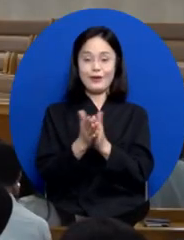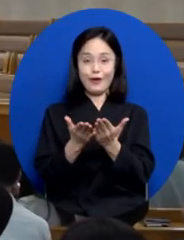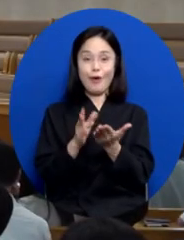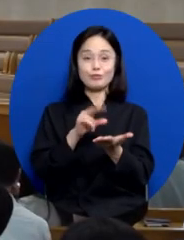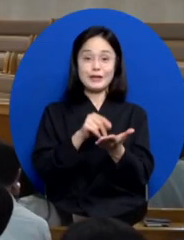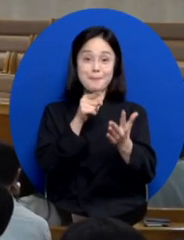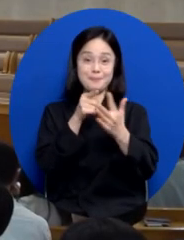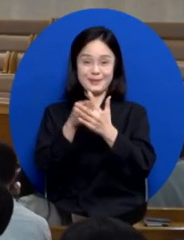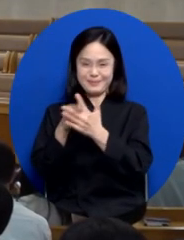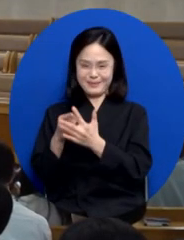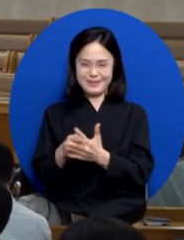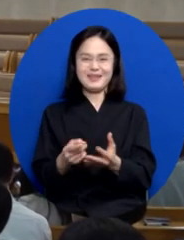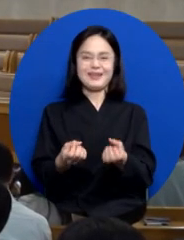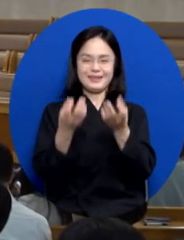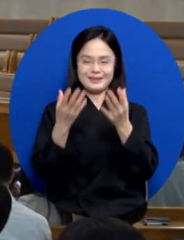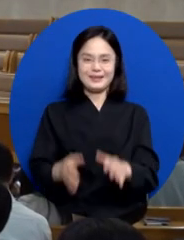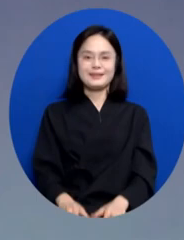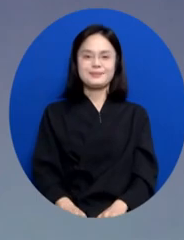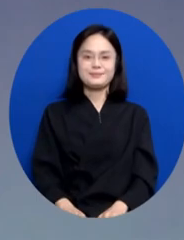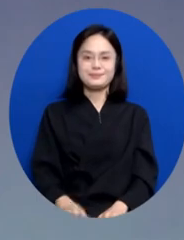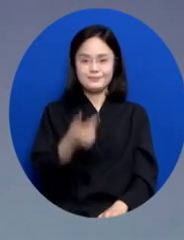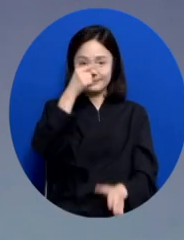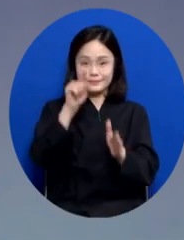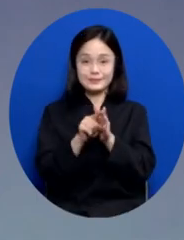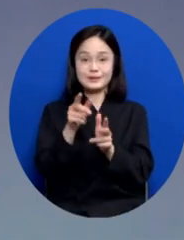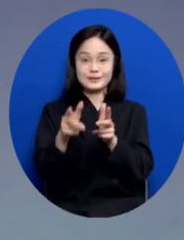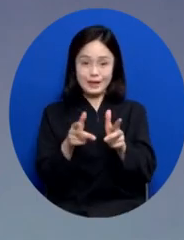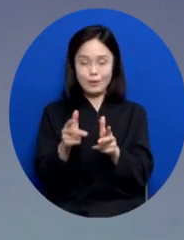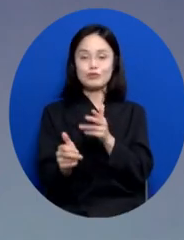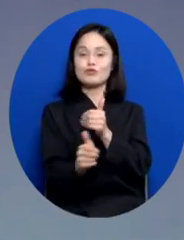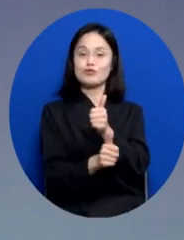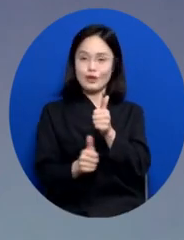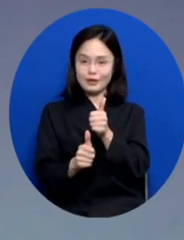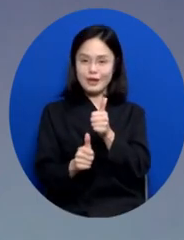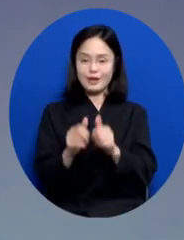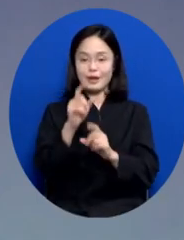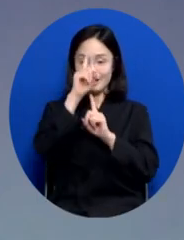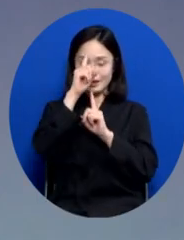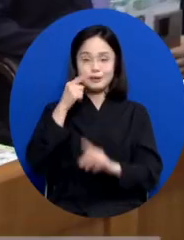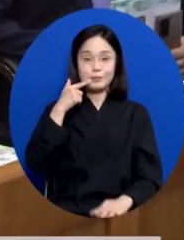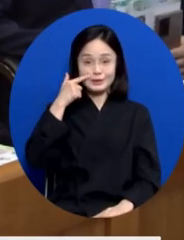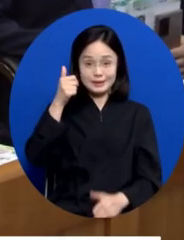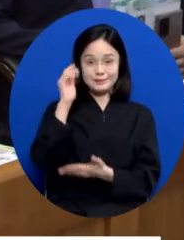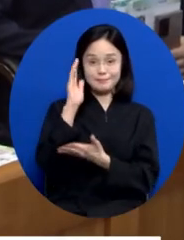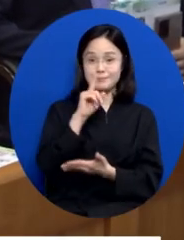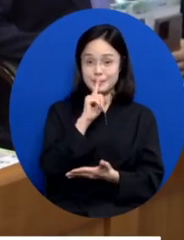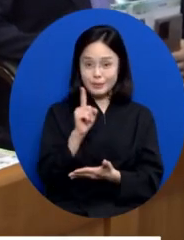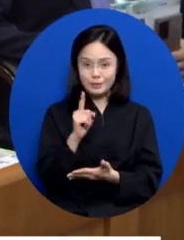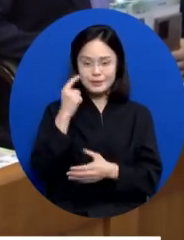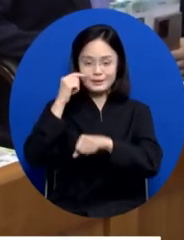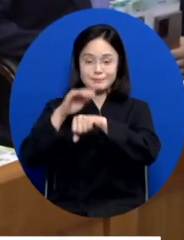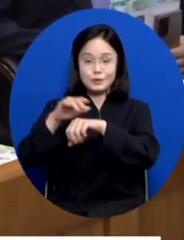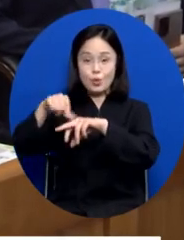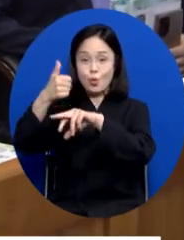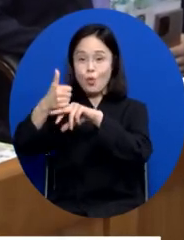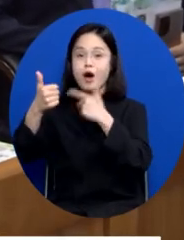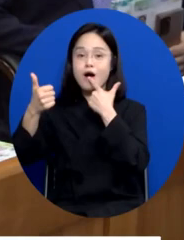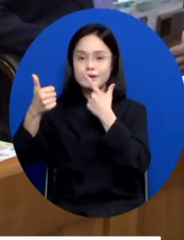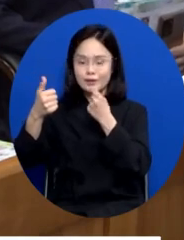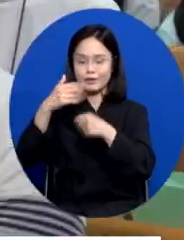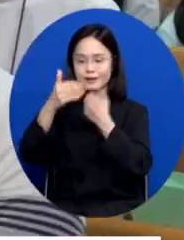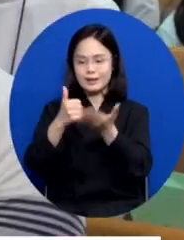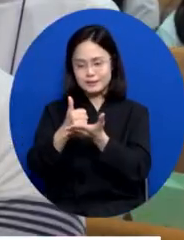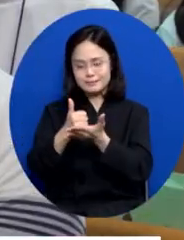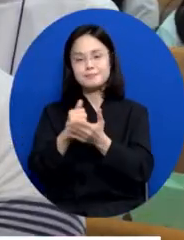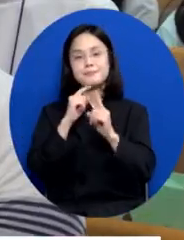예배에서 말씀을 전한 기독교교육사업위원회 위원장 이종현 목사는 솔로몬과 같이 하나님의 말씀을 가까이하며 마음에